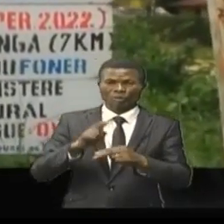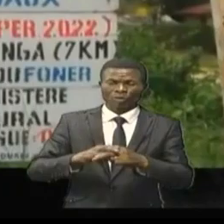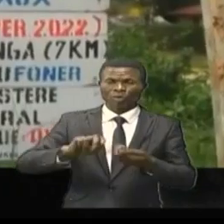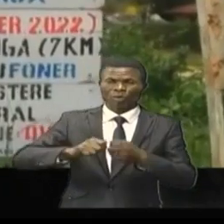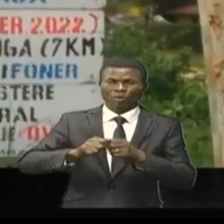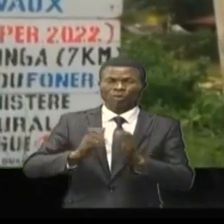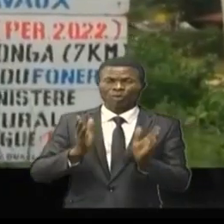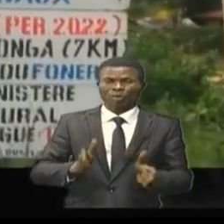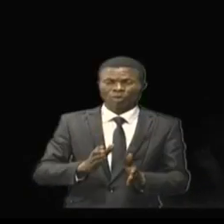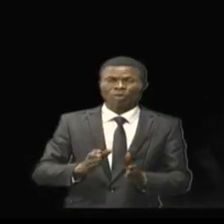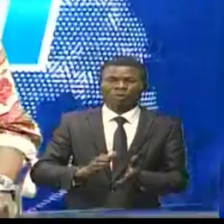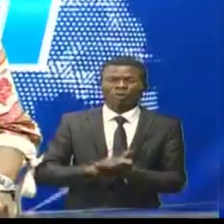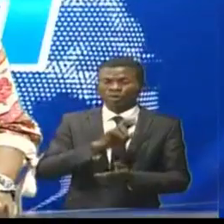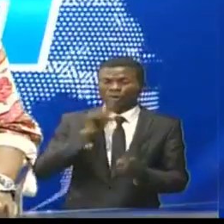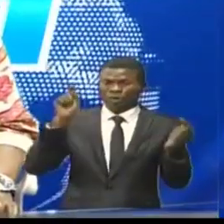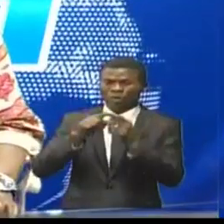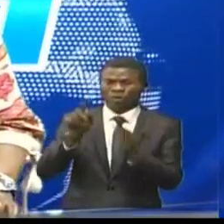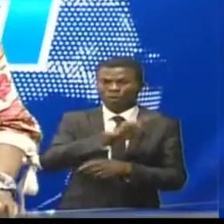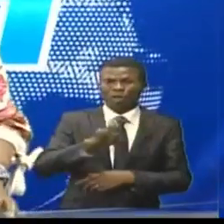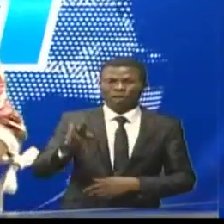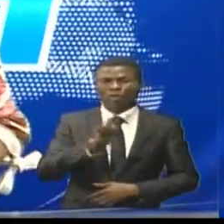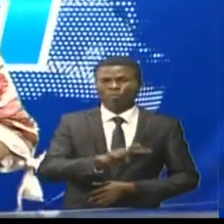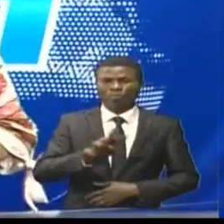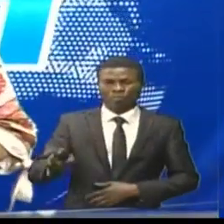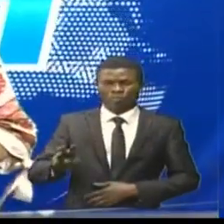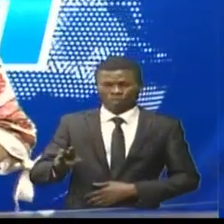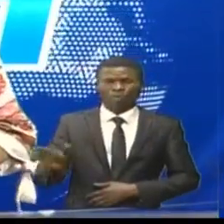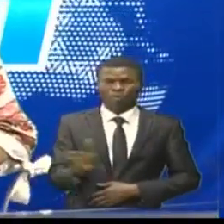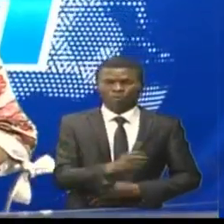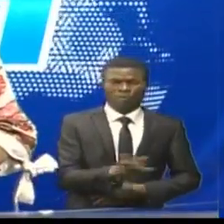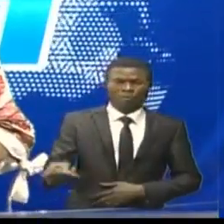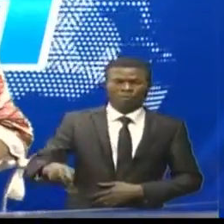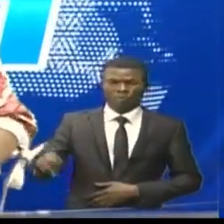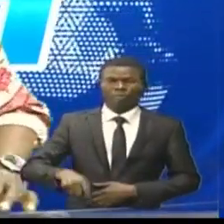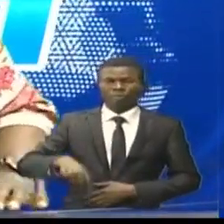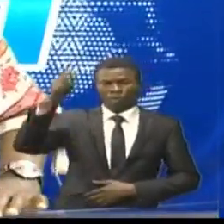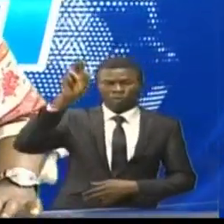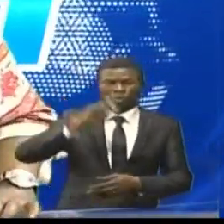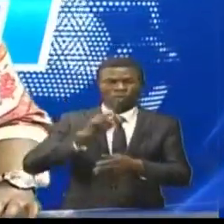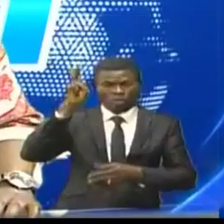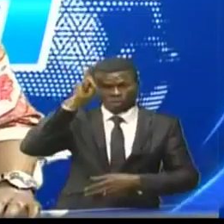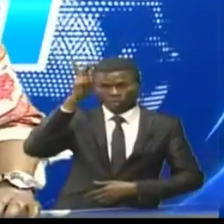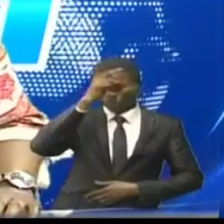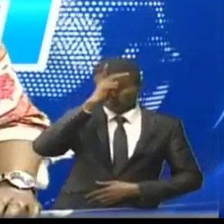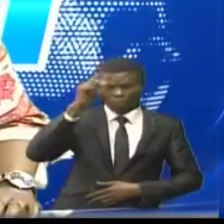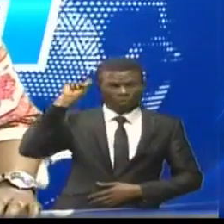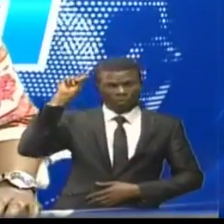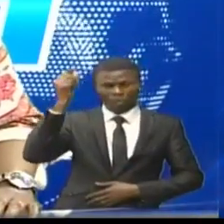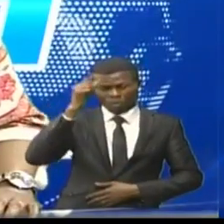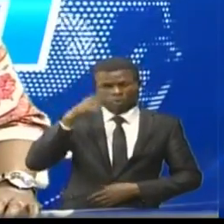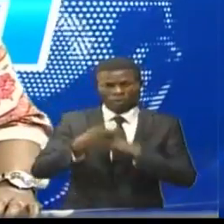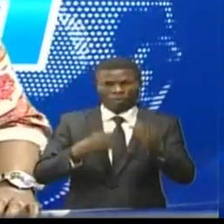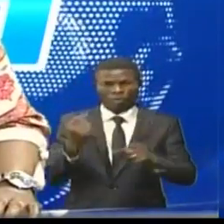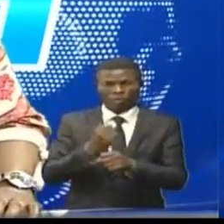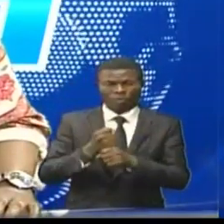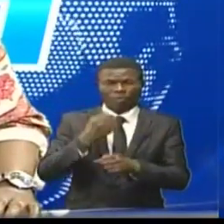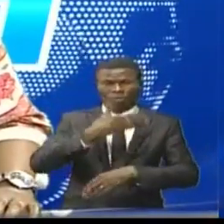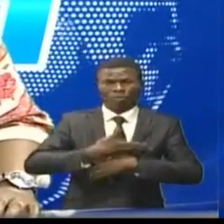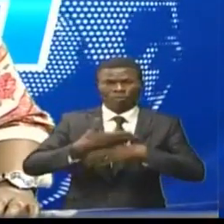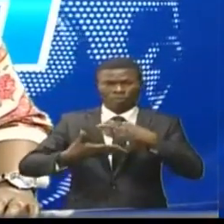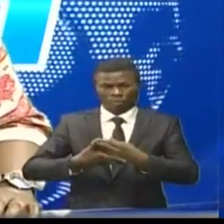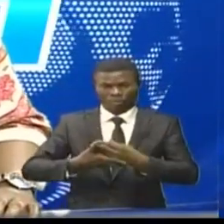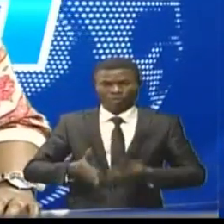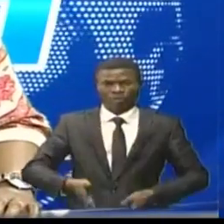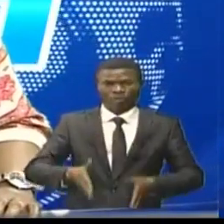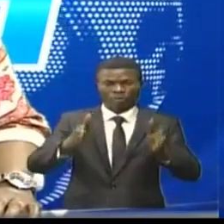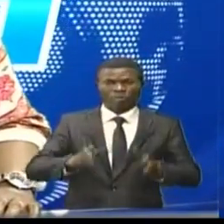PR 2022. Et puis dans la province du Haut-Katanga, le gouverneur Jacques Kiaboula a lancé les travaux de réhabilitation de la